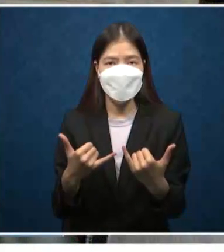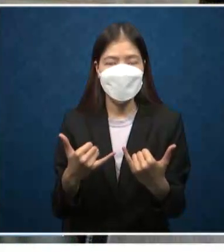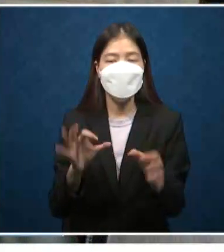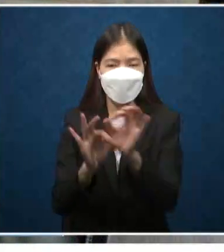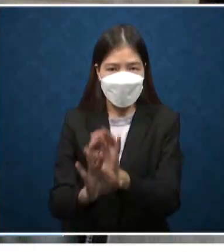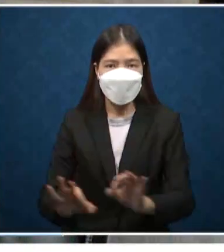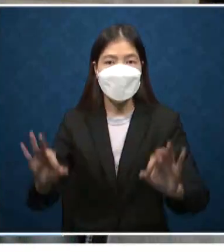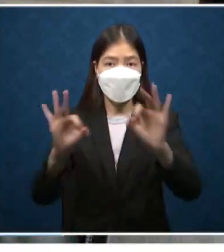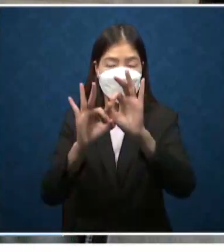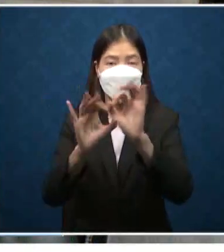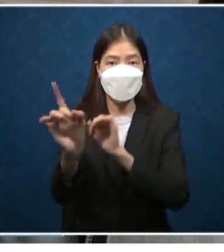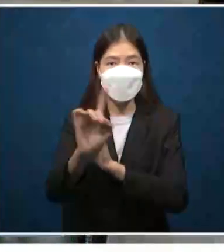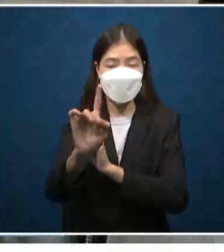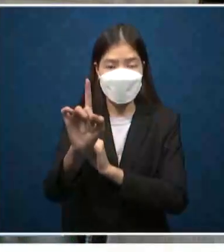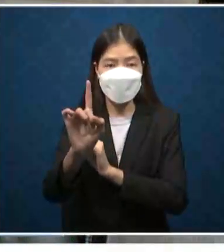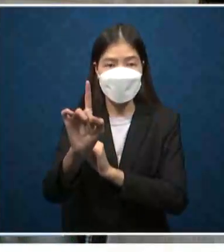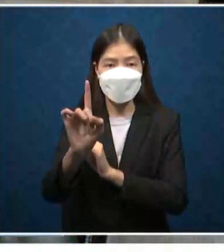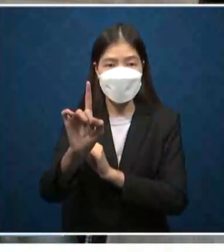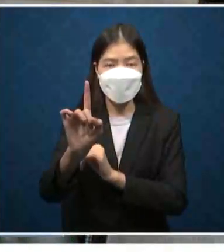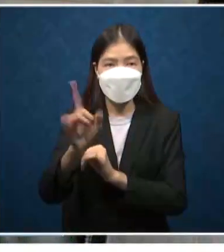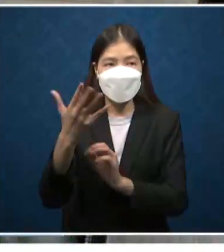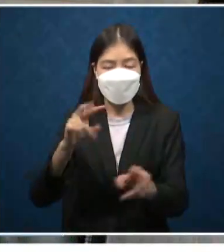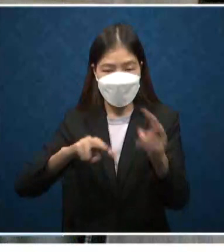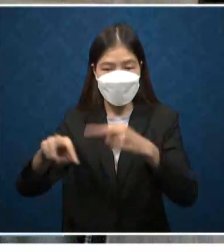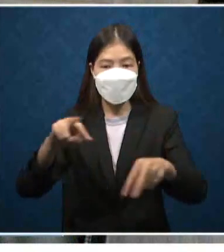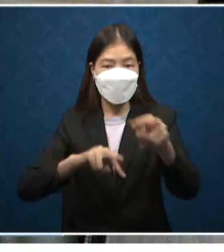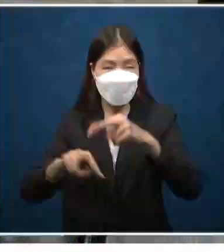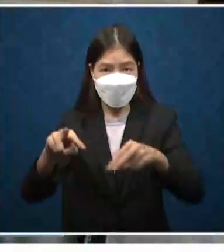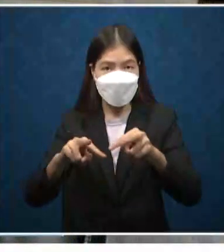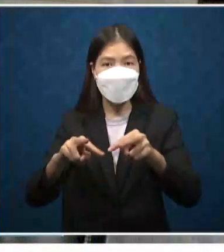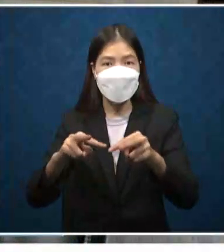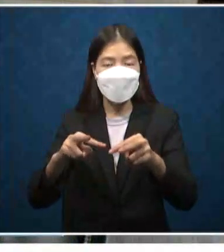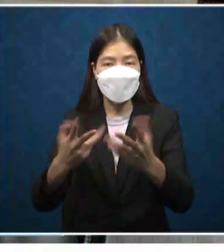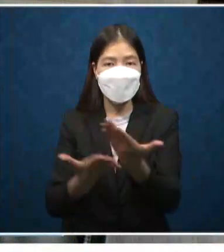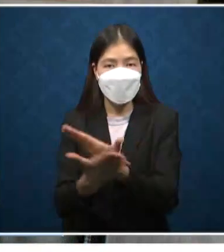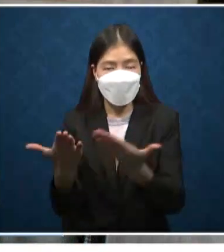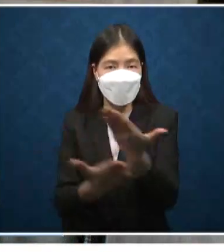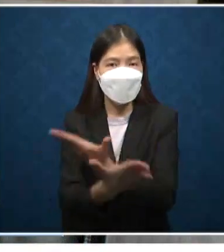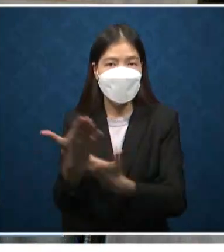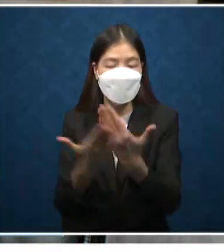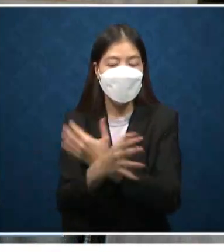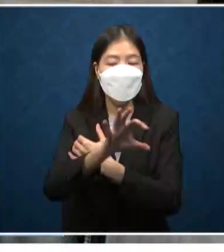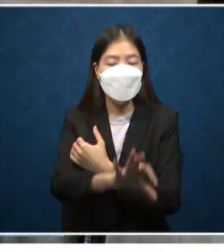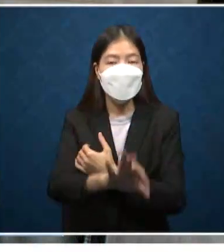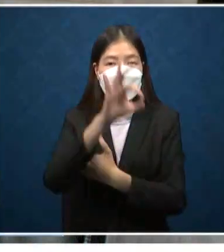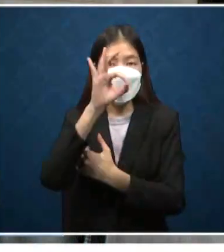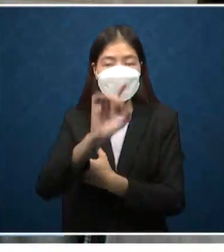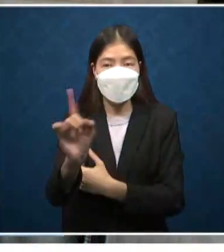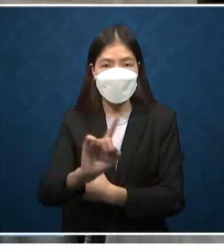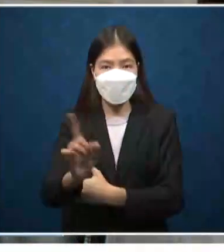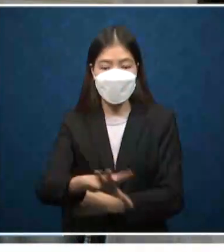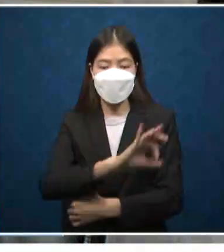ำคัญและการพิจารณาจะต้องมีกระบวนการเลือกจากสมาชิกจากบัญชีราย